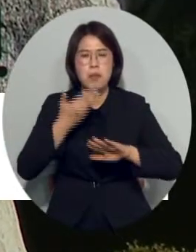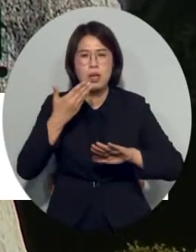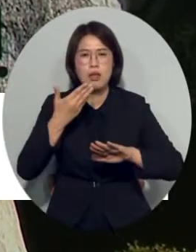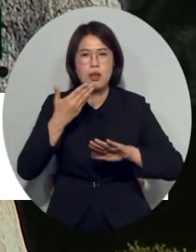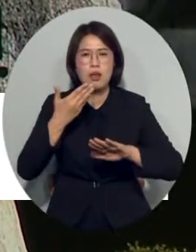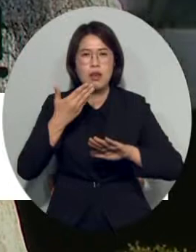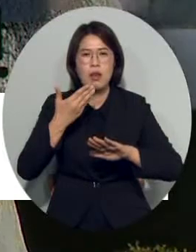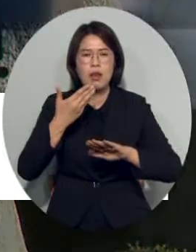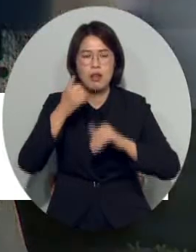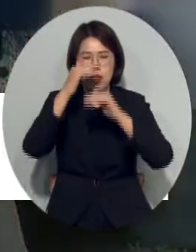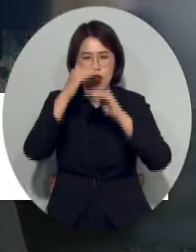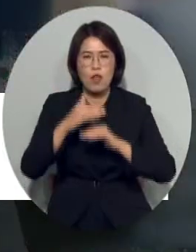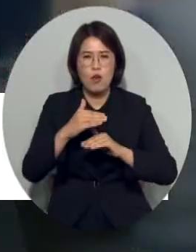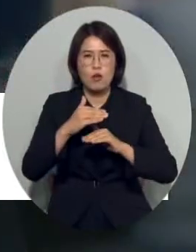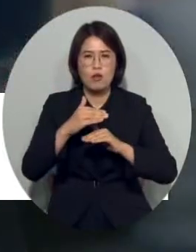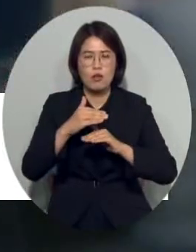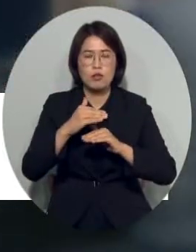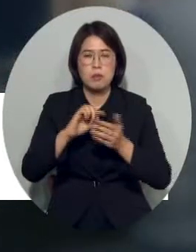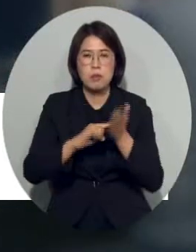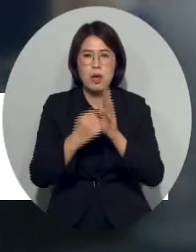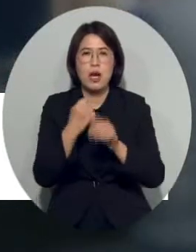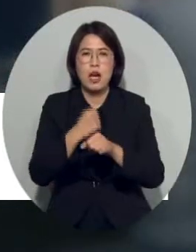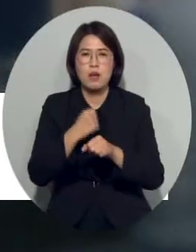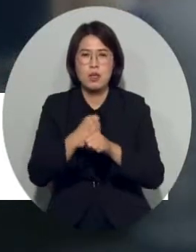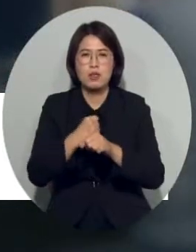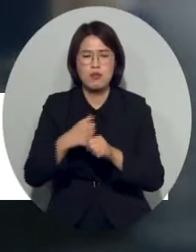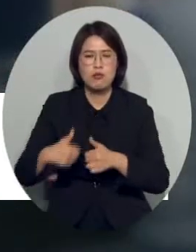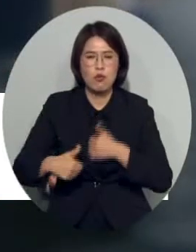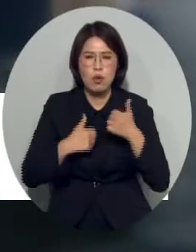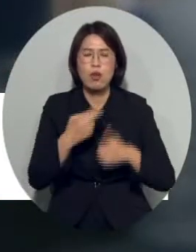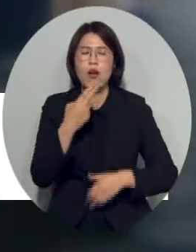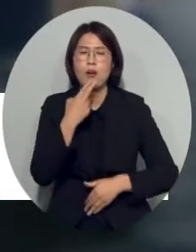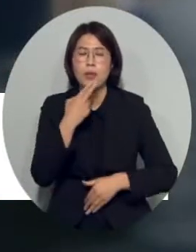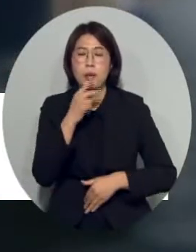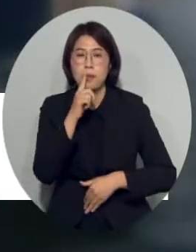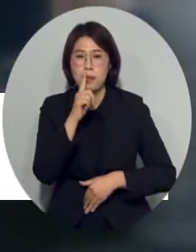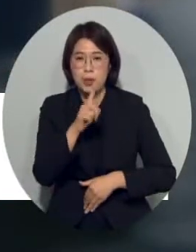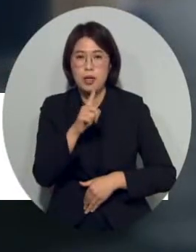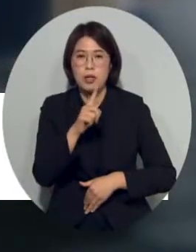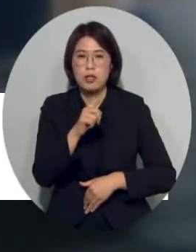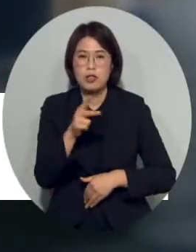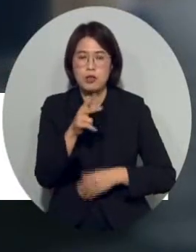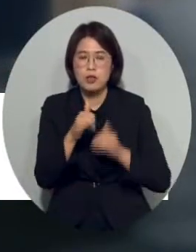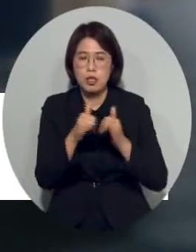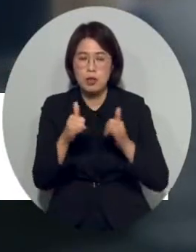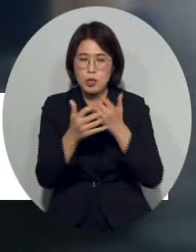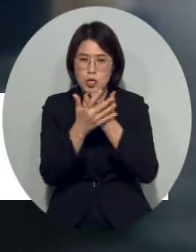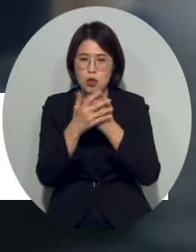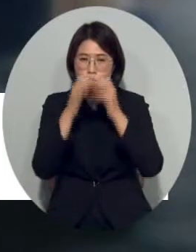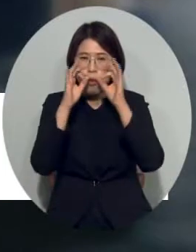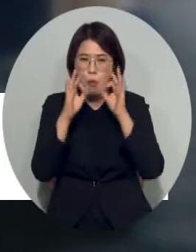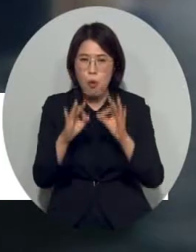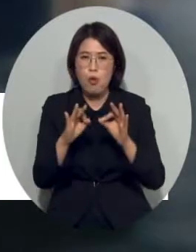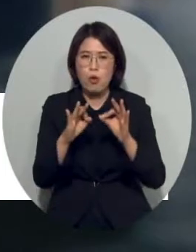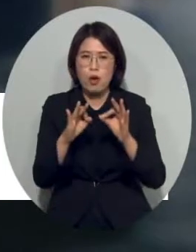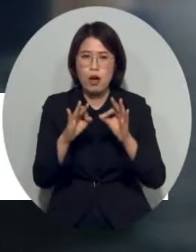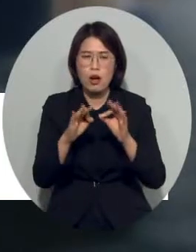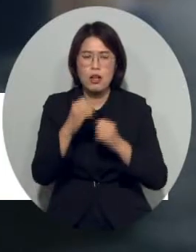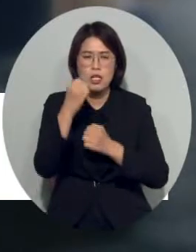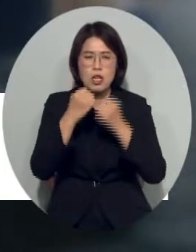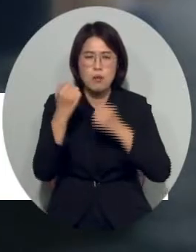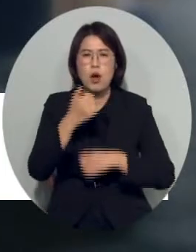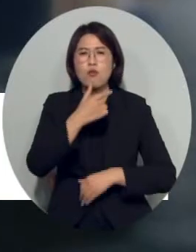언론에 배포하면서 취득세 징수에 소홀하지 않았다고 주장했는데요. 취재진이 자료를 살펴봤더니 논리적인